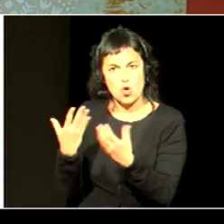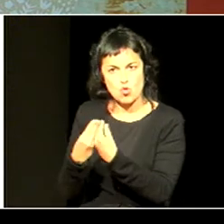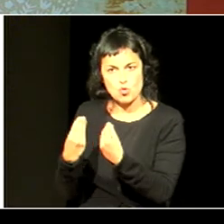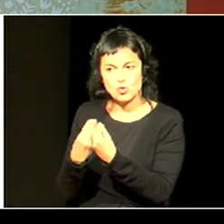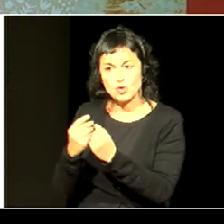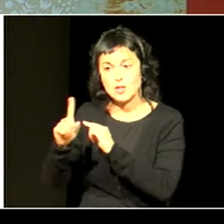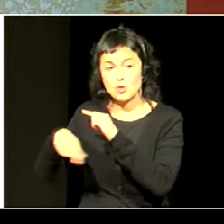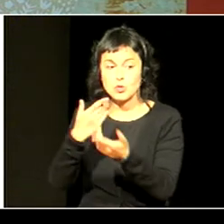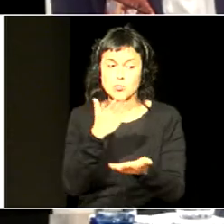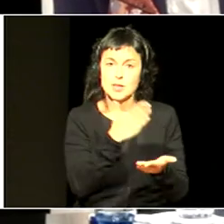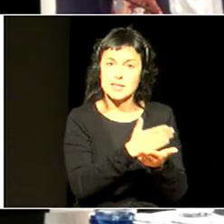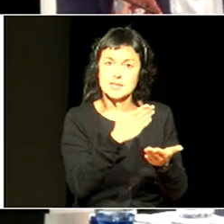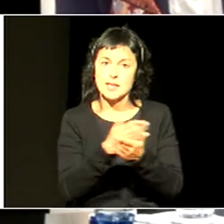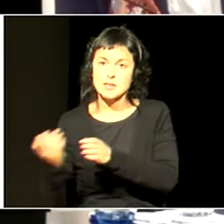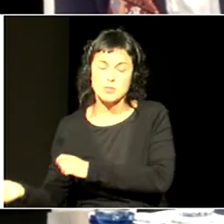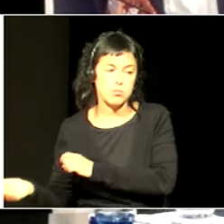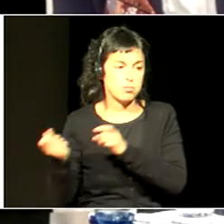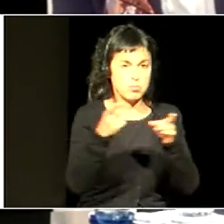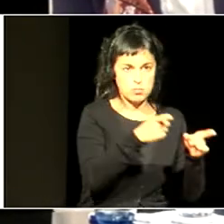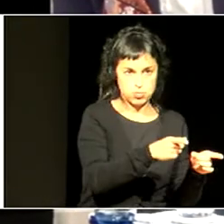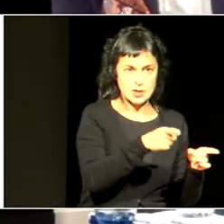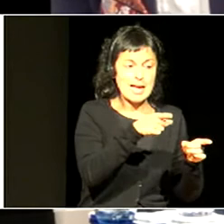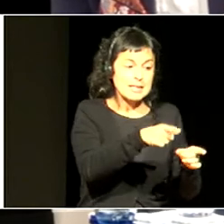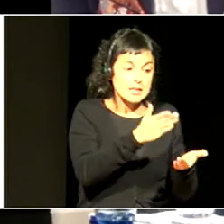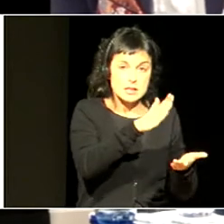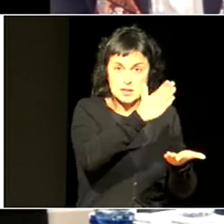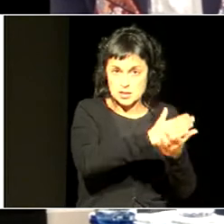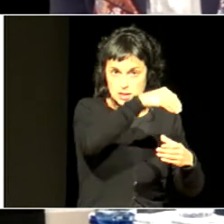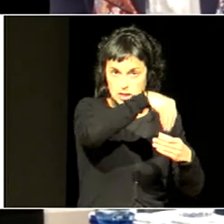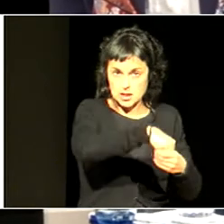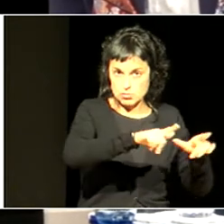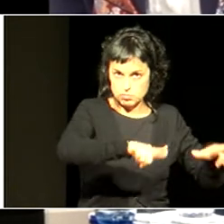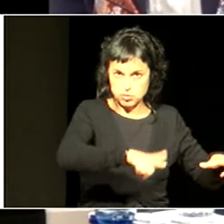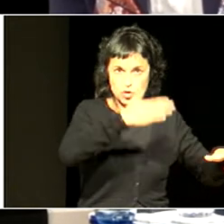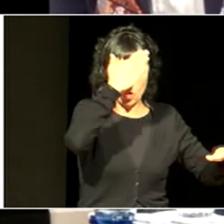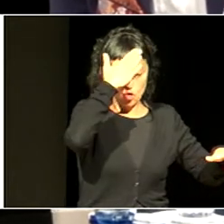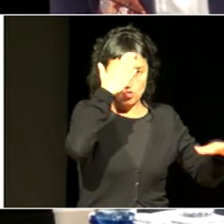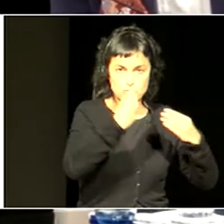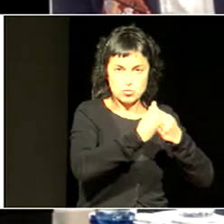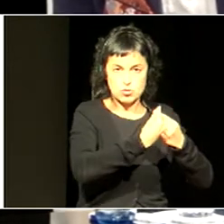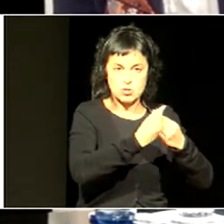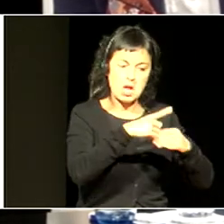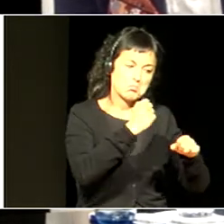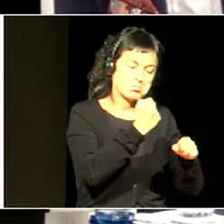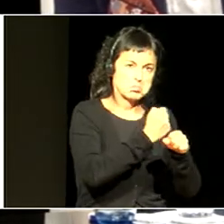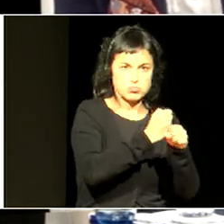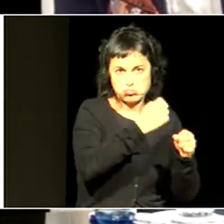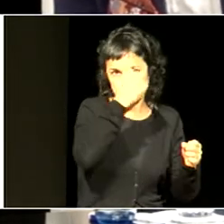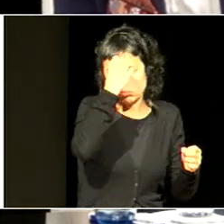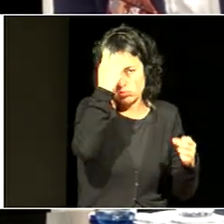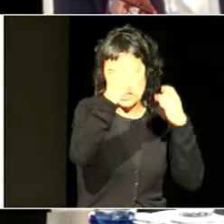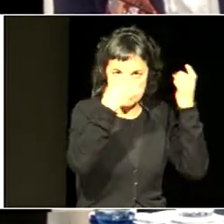geletara eramaten da hori. Eta geletan, ja tutorearekin batera, gelan bat tutoretza lan batzuk egiten dira, eta hori batez ere izan